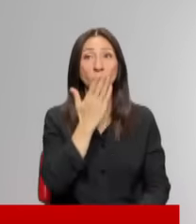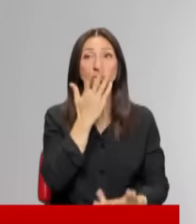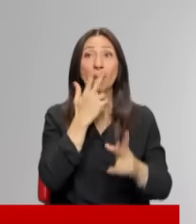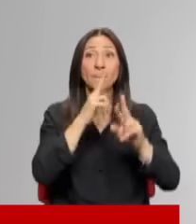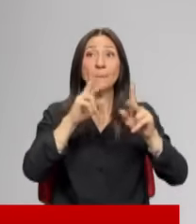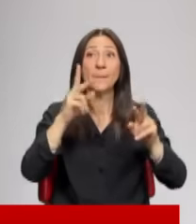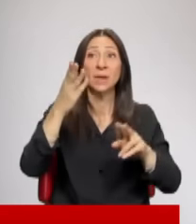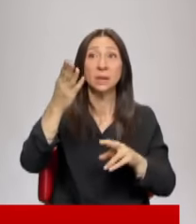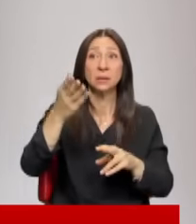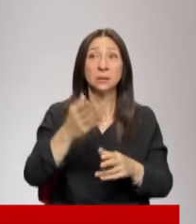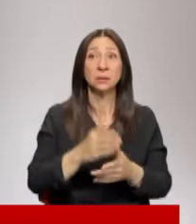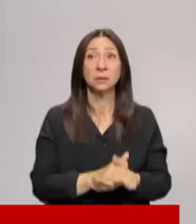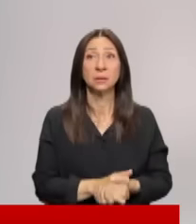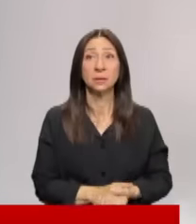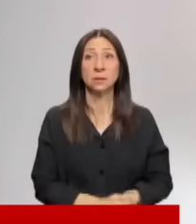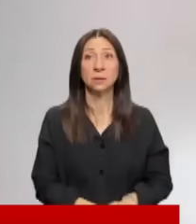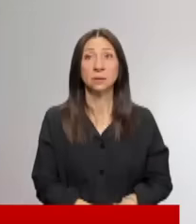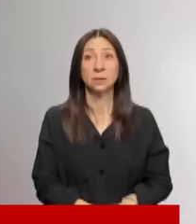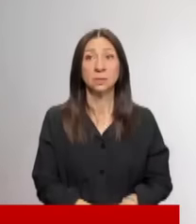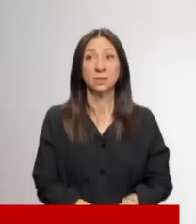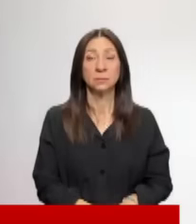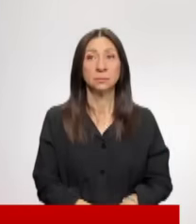da burada.